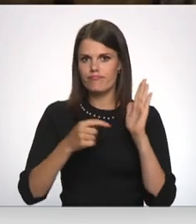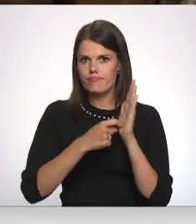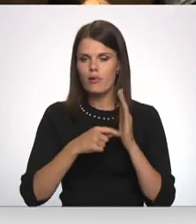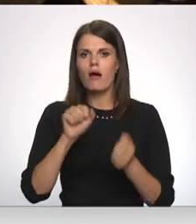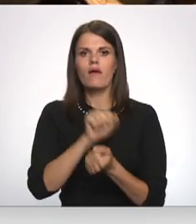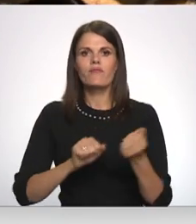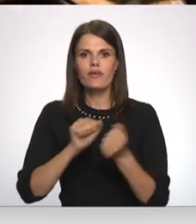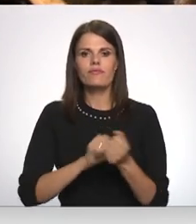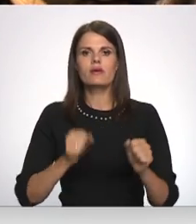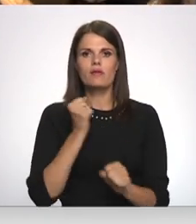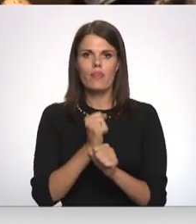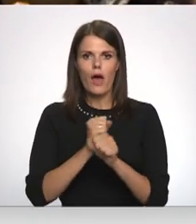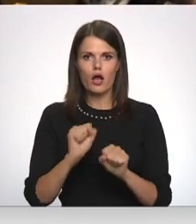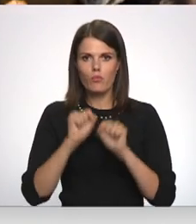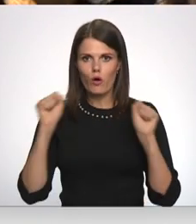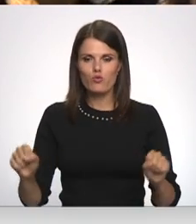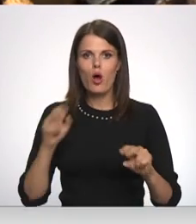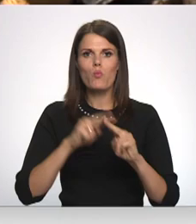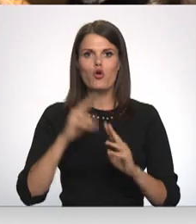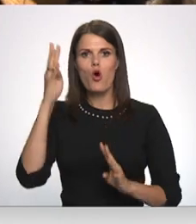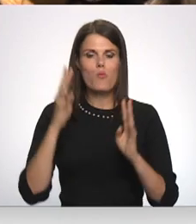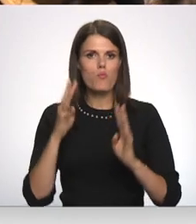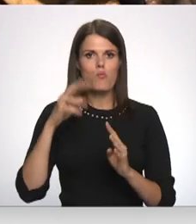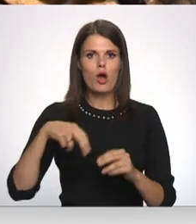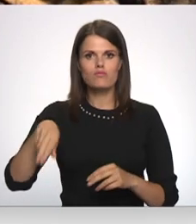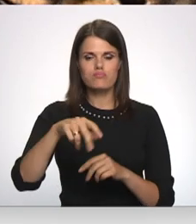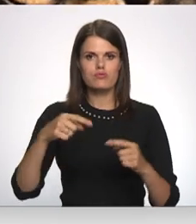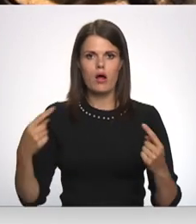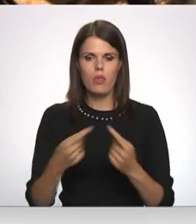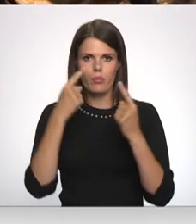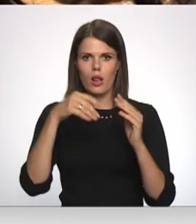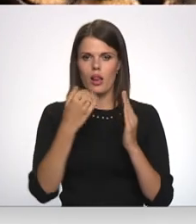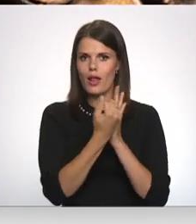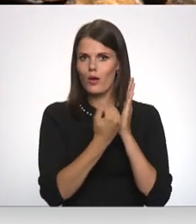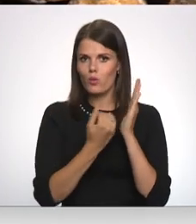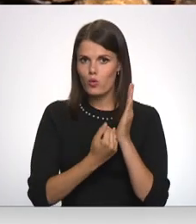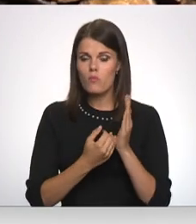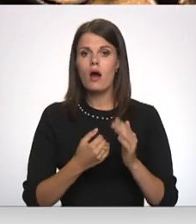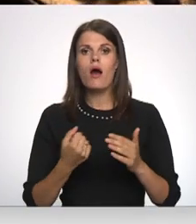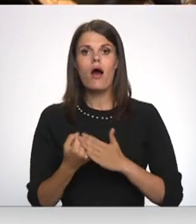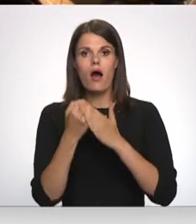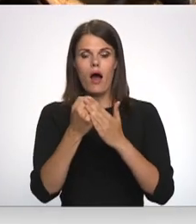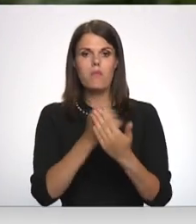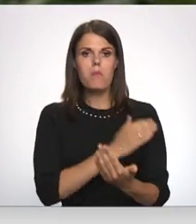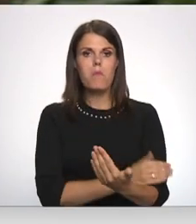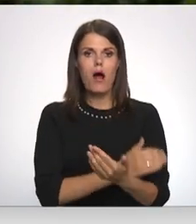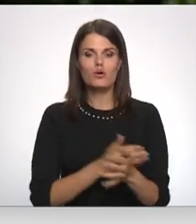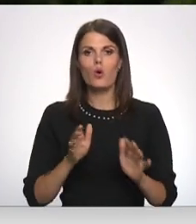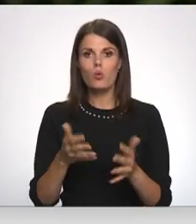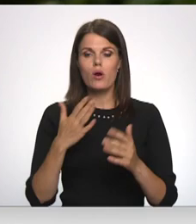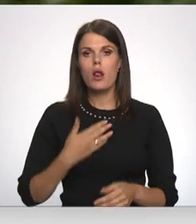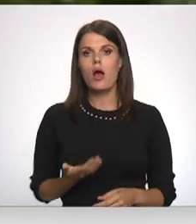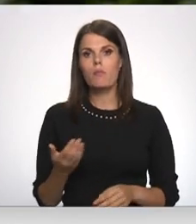vides, darba drošības un mežstrādes ievērošanu. Runājot par atbalstu malkas kurināmajam, Labklājības ministrija